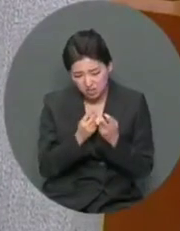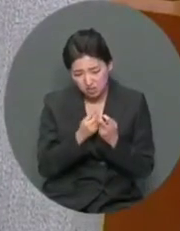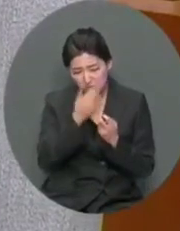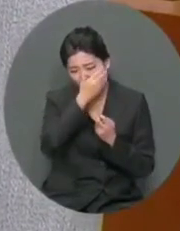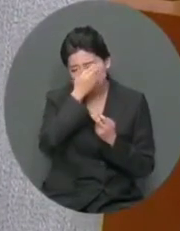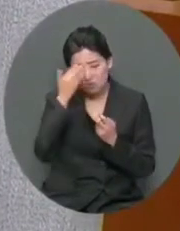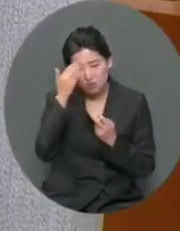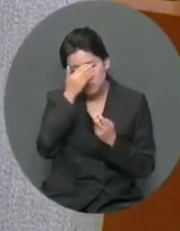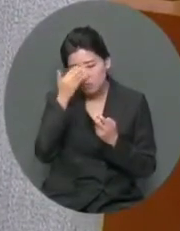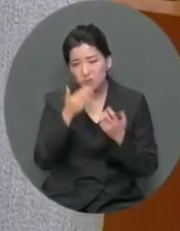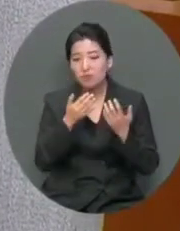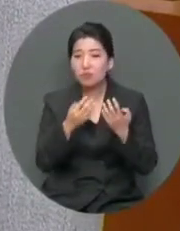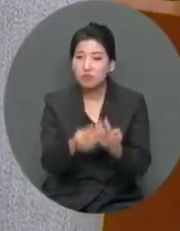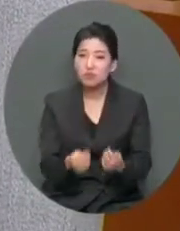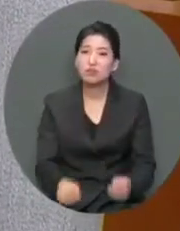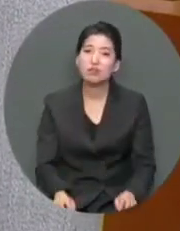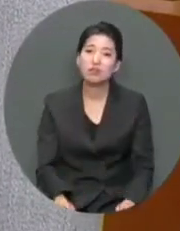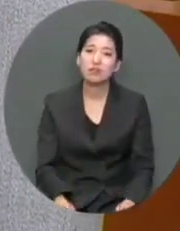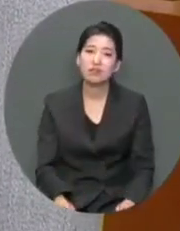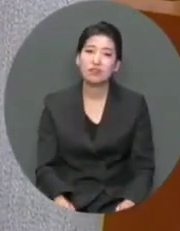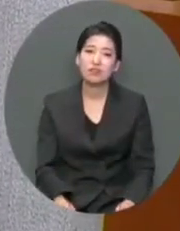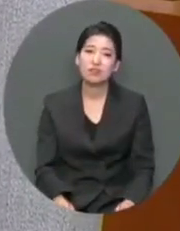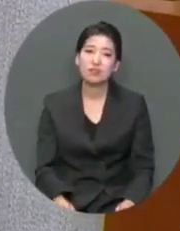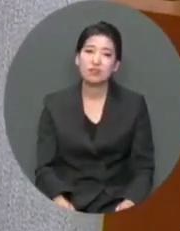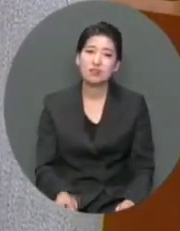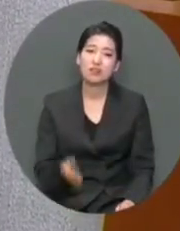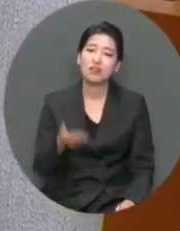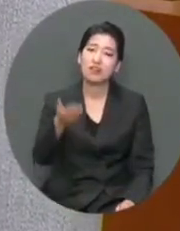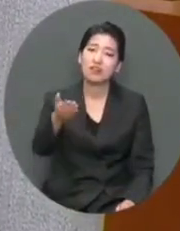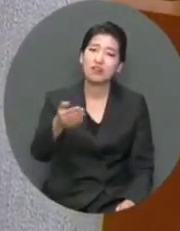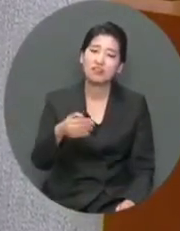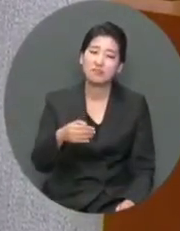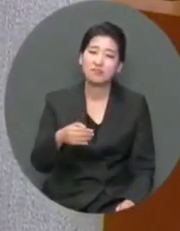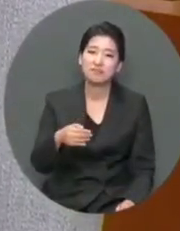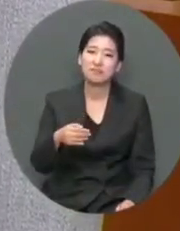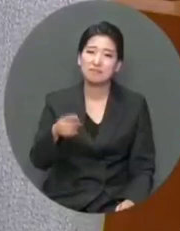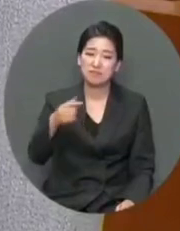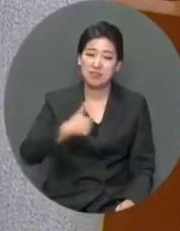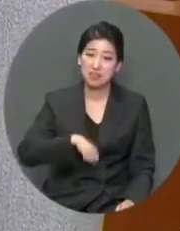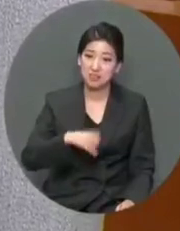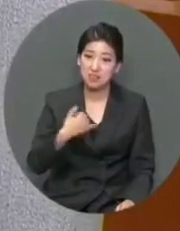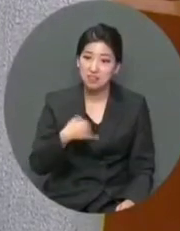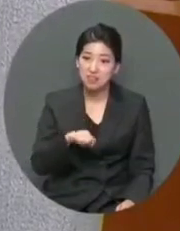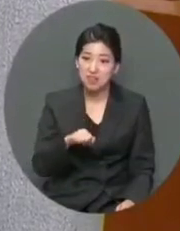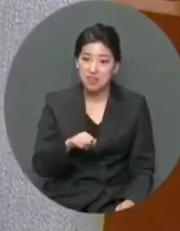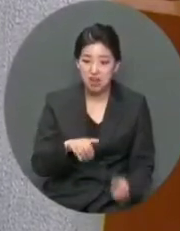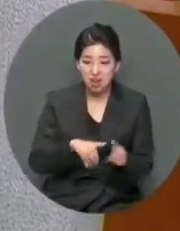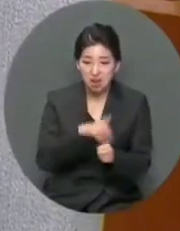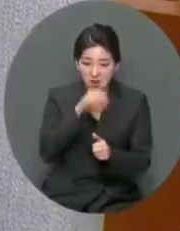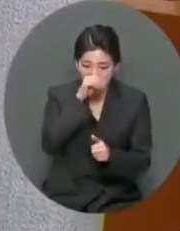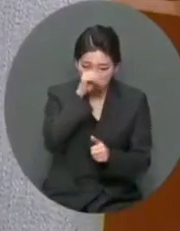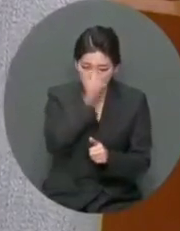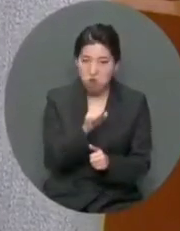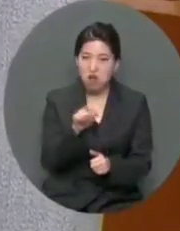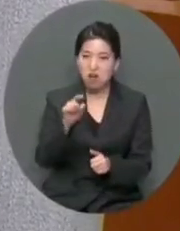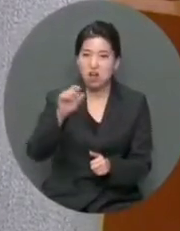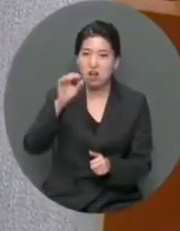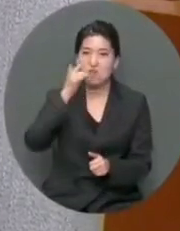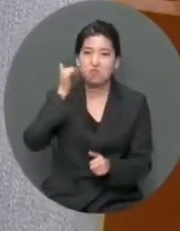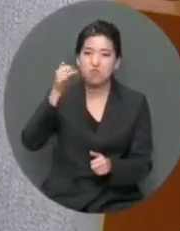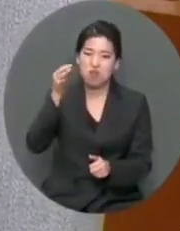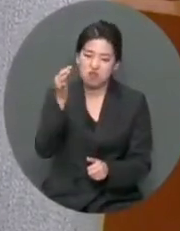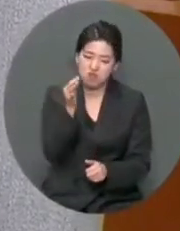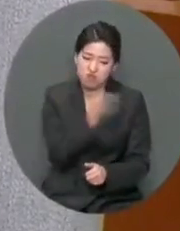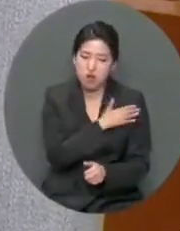후보자님 자녀들처럼 좋은 조건에서 교육받고요. 똑똑하고 이래서 좋은 역할 하시는 분들도